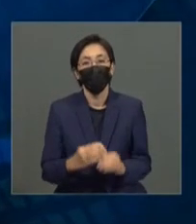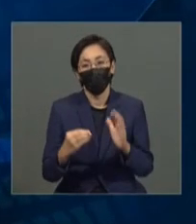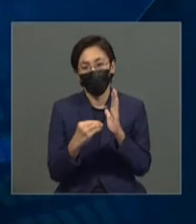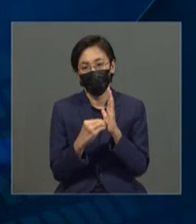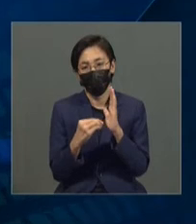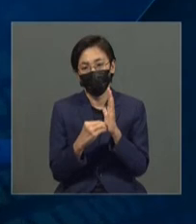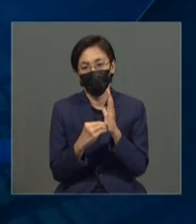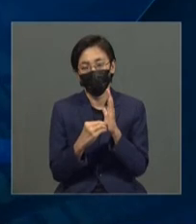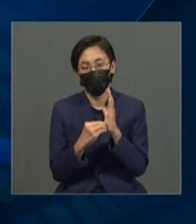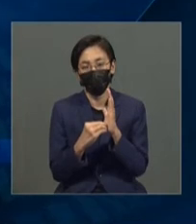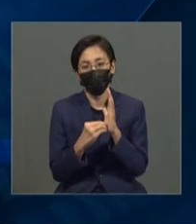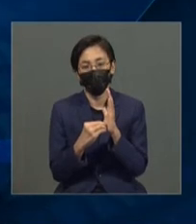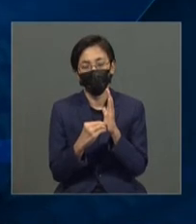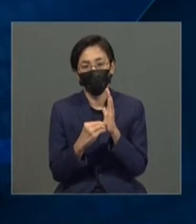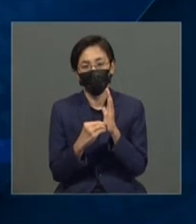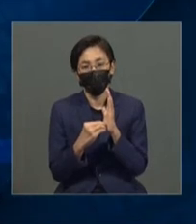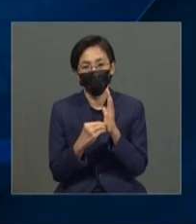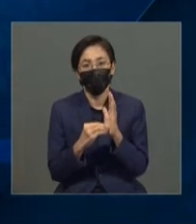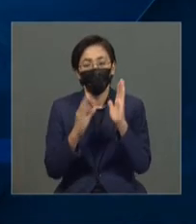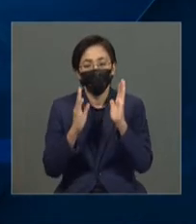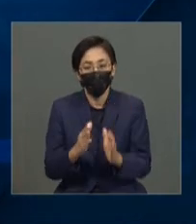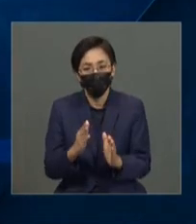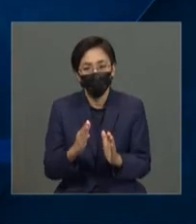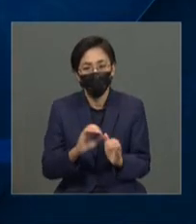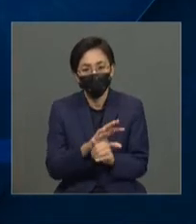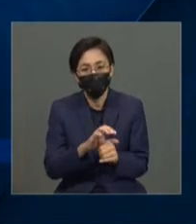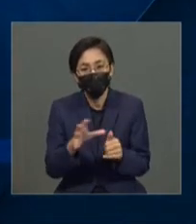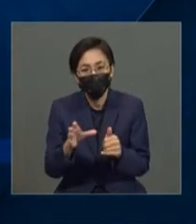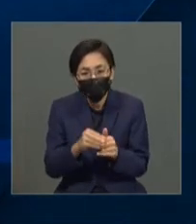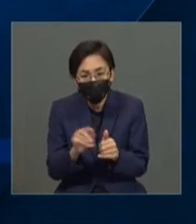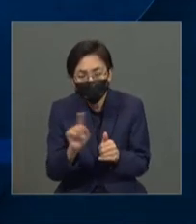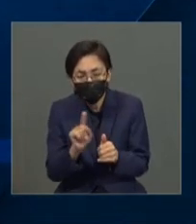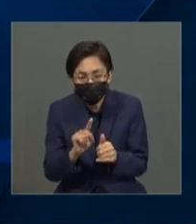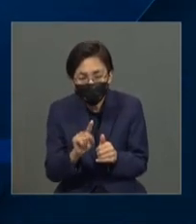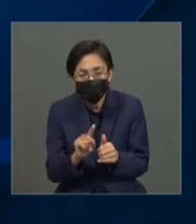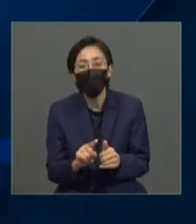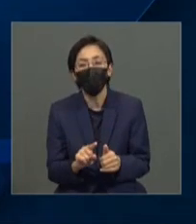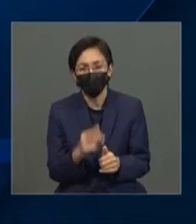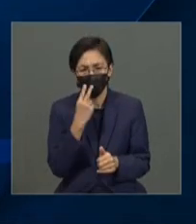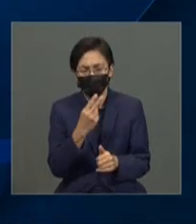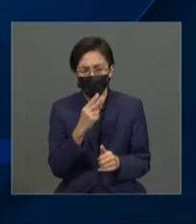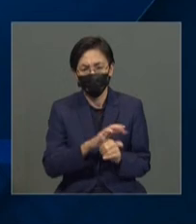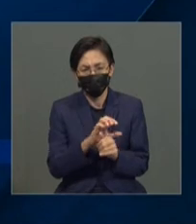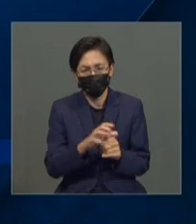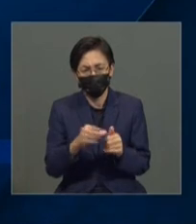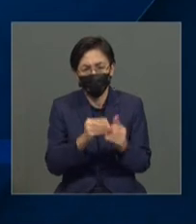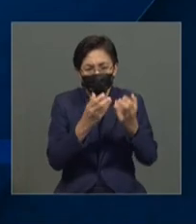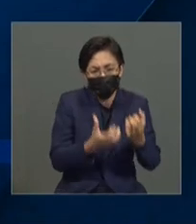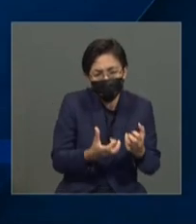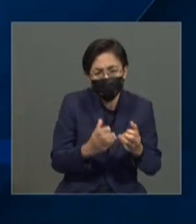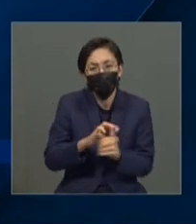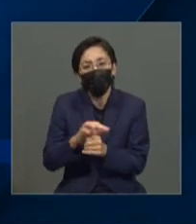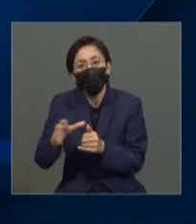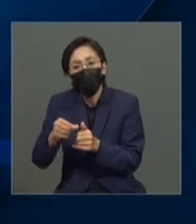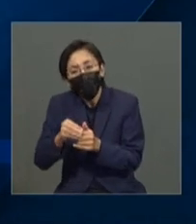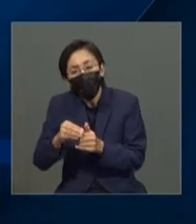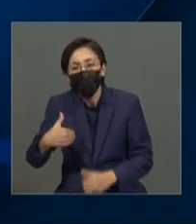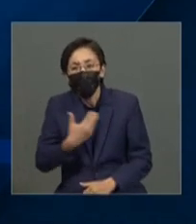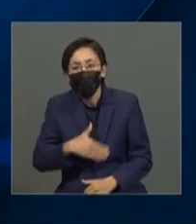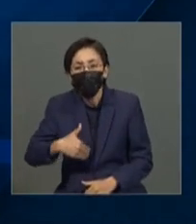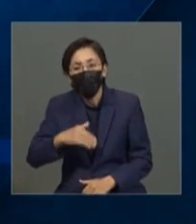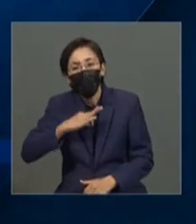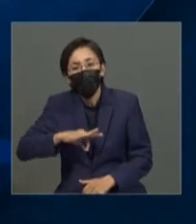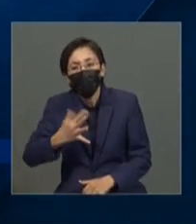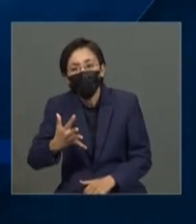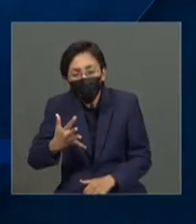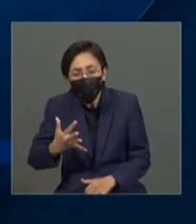เรามีการคัดแยกผู้ป่วยตามระดับความรุนแรงเพื่อที่จะจัดการนำเข้าสู่ระบบการดูแลรักษา